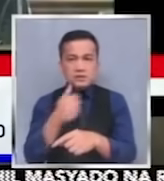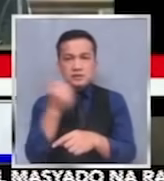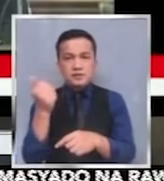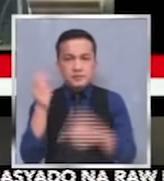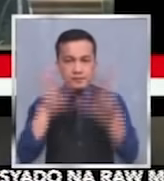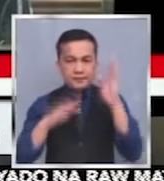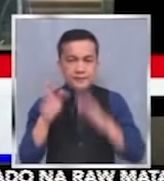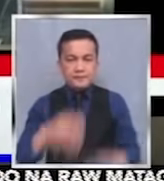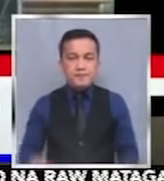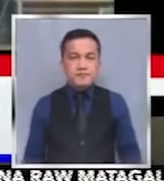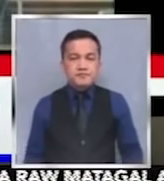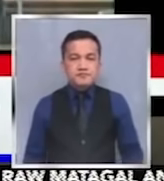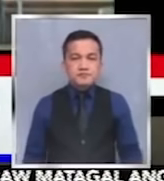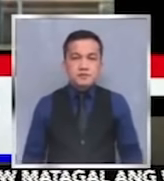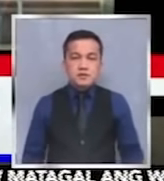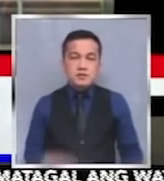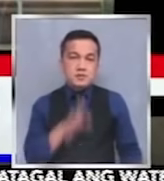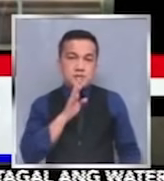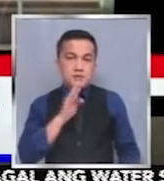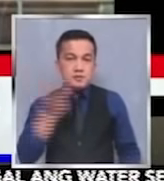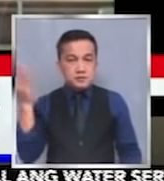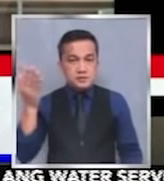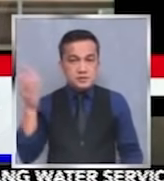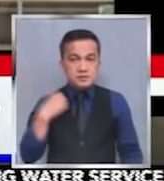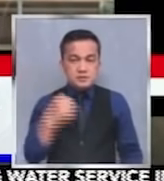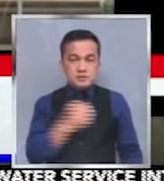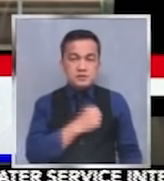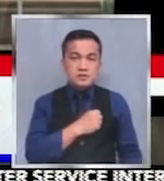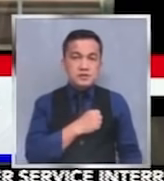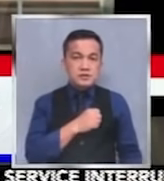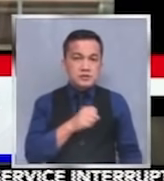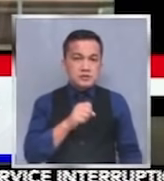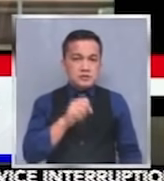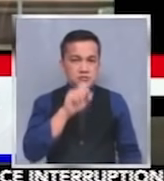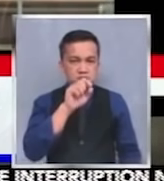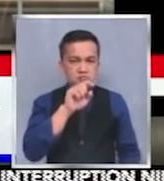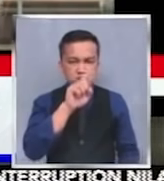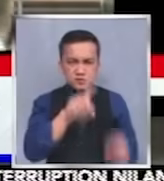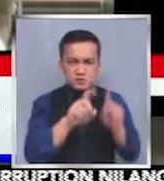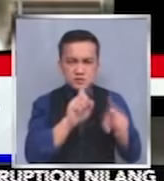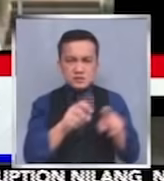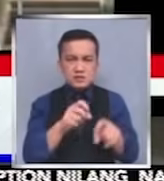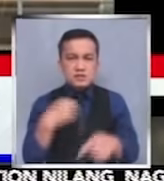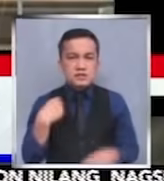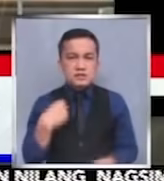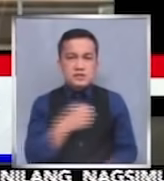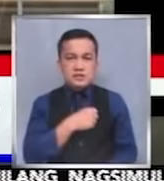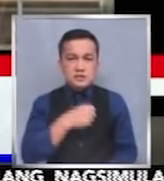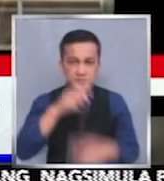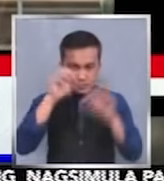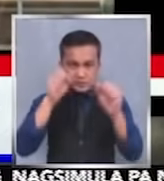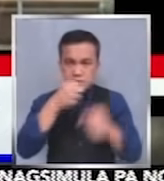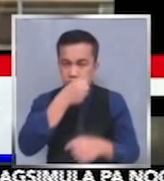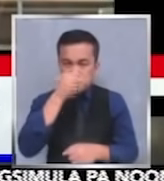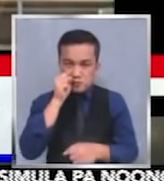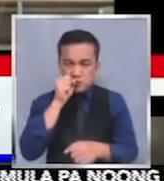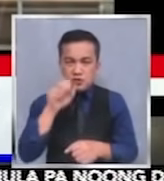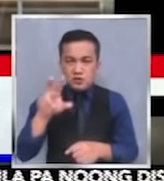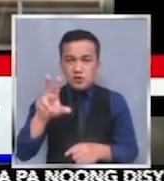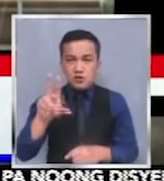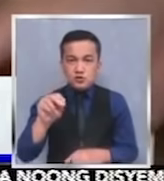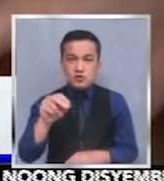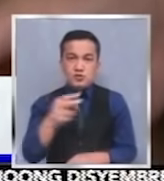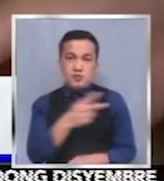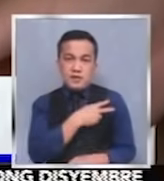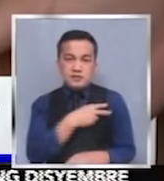Sa privilege speech sa Senado, binatikos naman ni Senate President Tito Soto ang no vax no right policy ng pamahalaan.